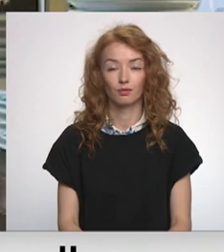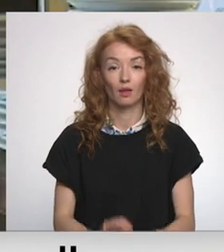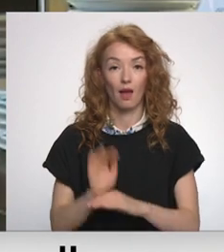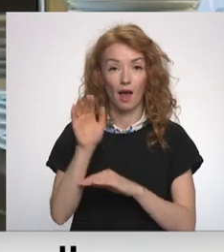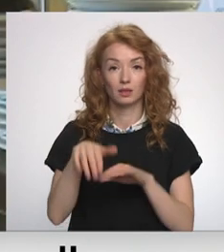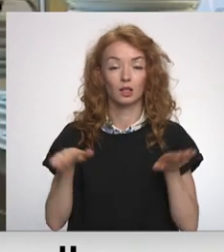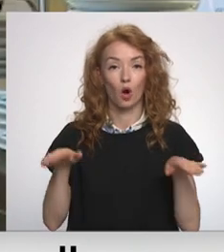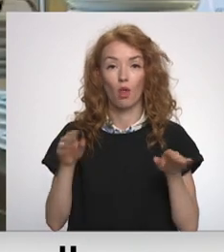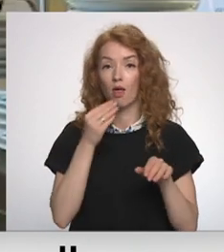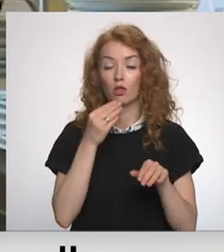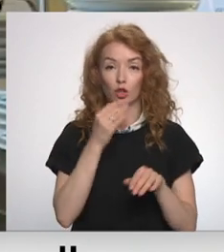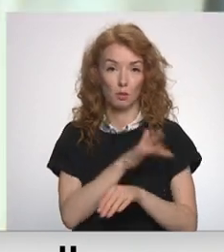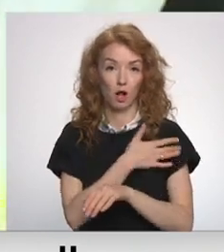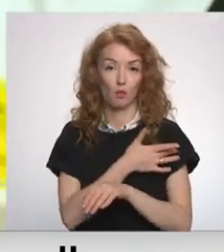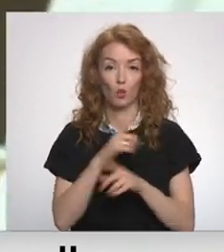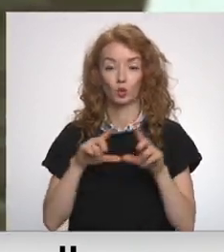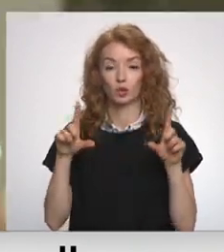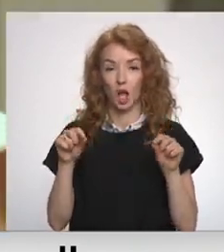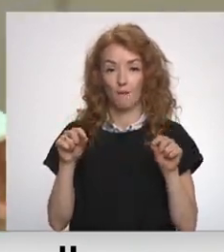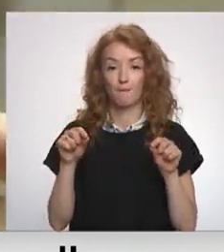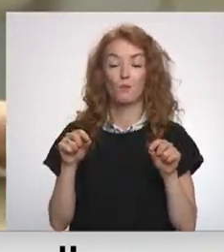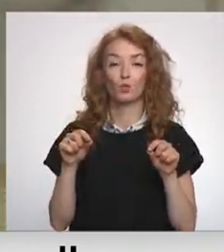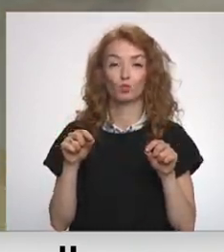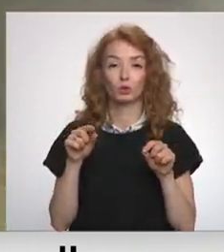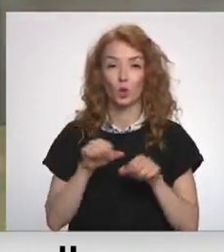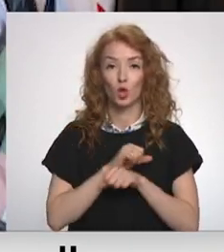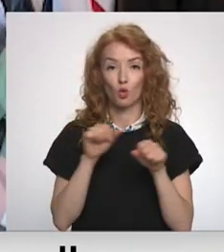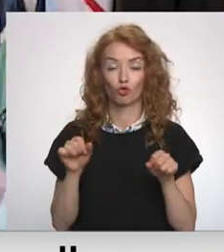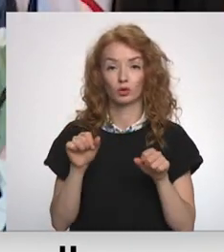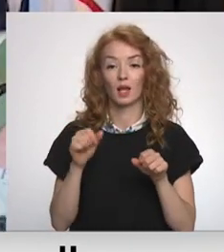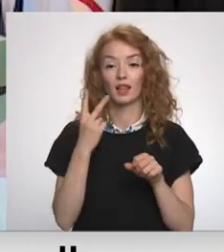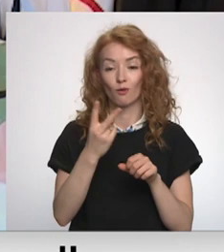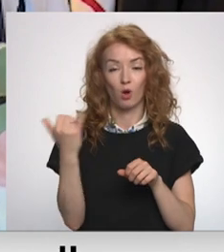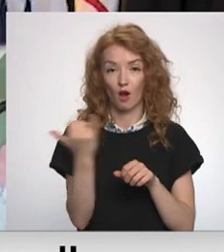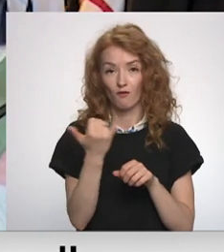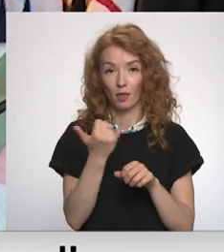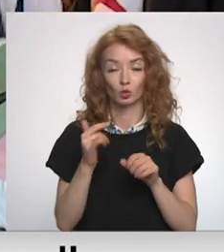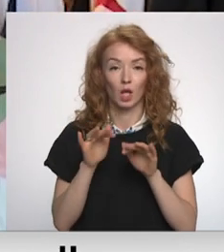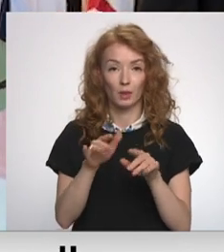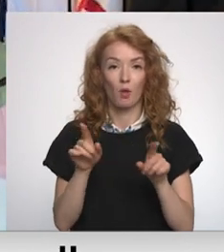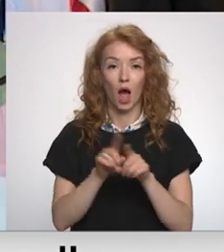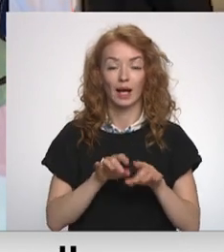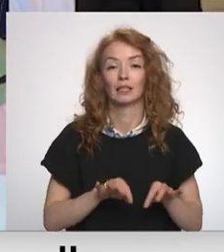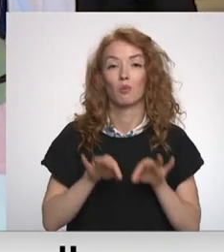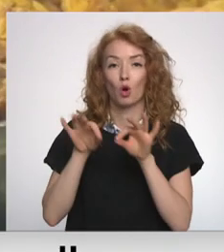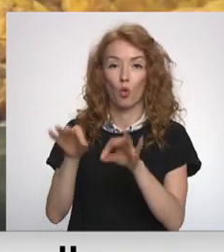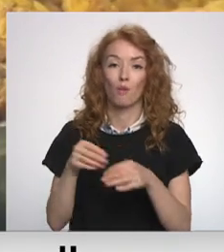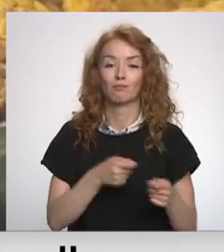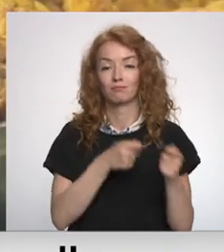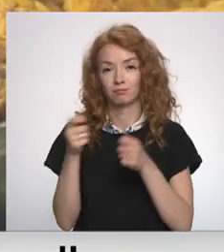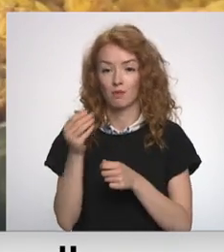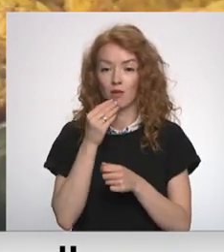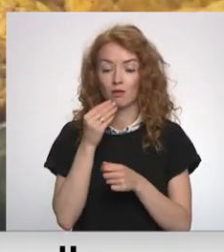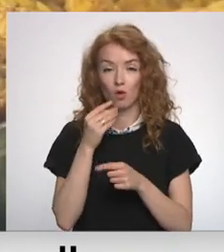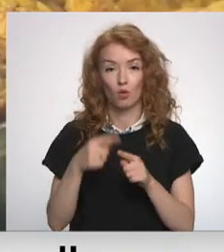Aizkrauklas ēdināšanas pakalpojumu uzņēmums Sijā Imiga nodrošina gan divu kafejnīcu darbību, gan izbraukuma ēdināšanu.